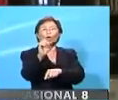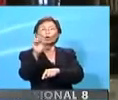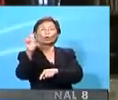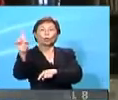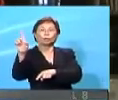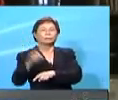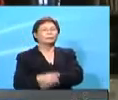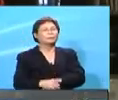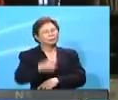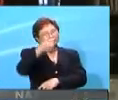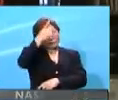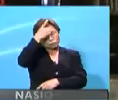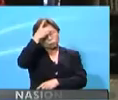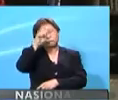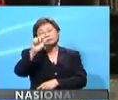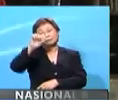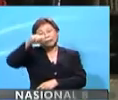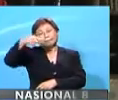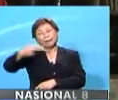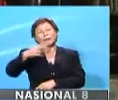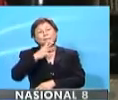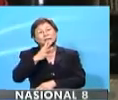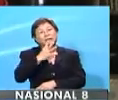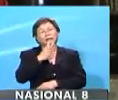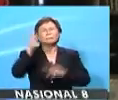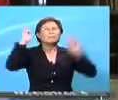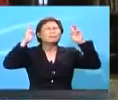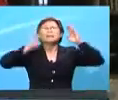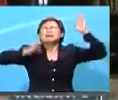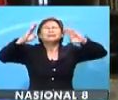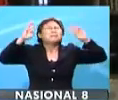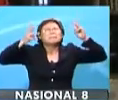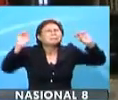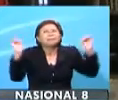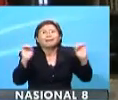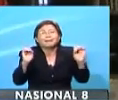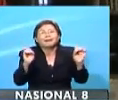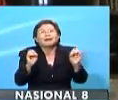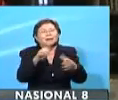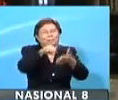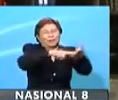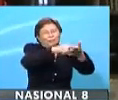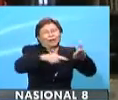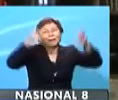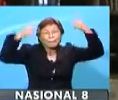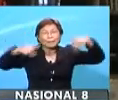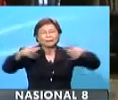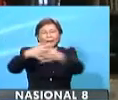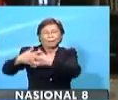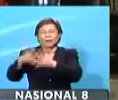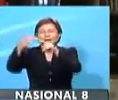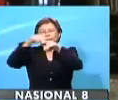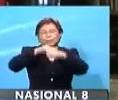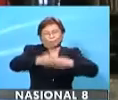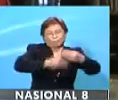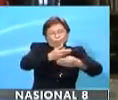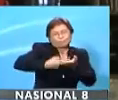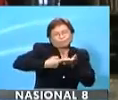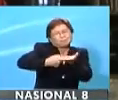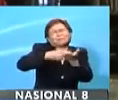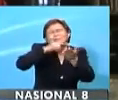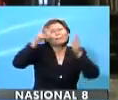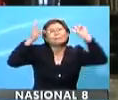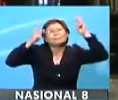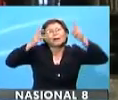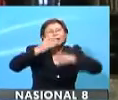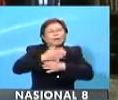Dalam pada itu, Datuk Seri Mustafa berkata Malaysia tidak bimbang akan kesan pilihan raya Presiden Amerika Syarikat kepada proses rundingan